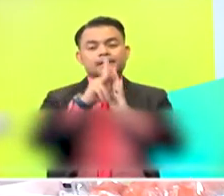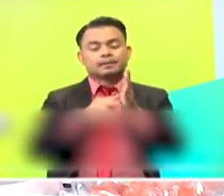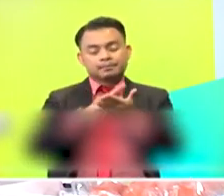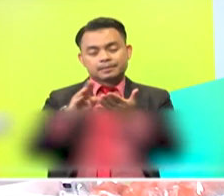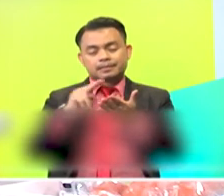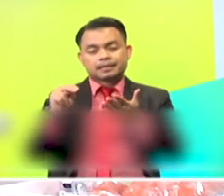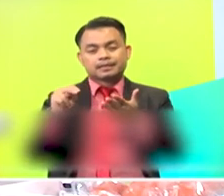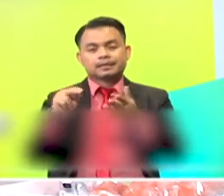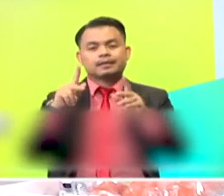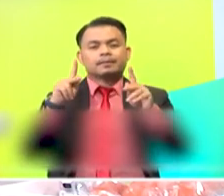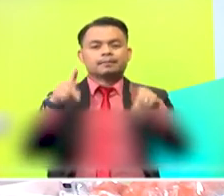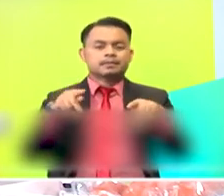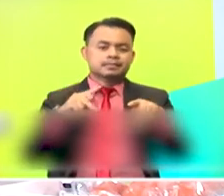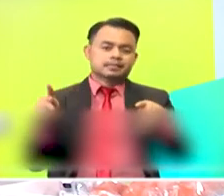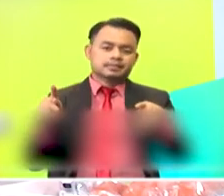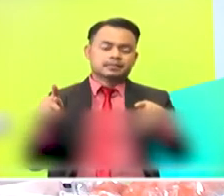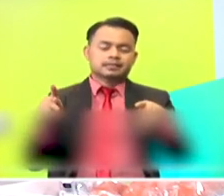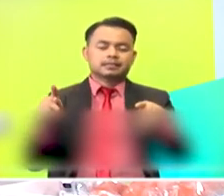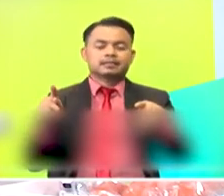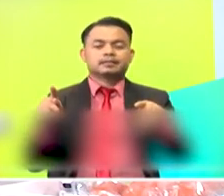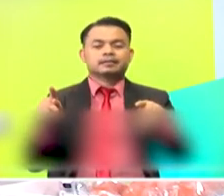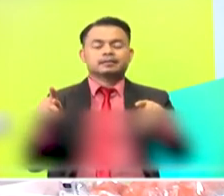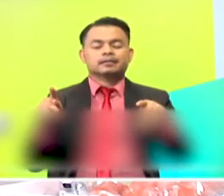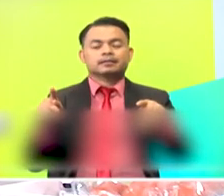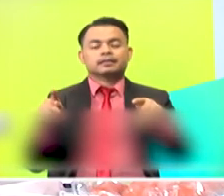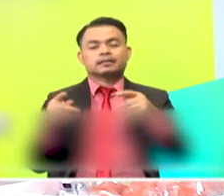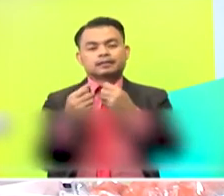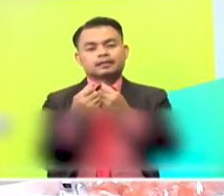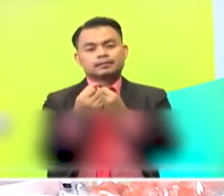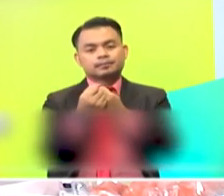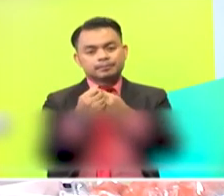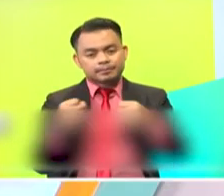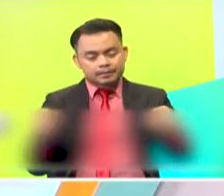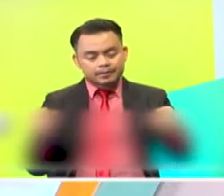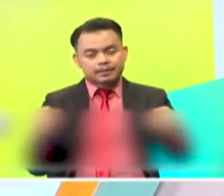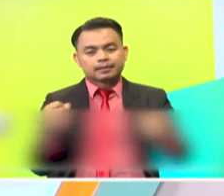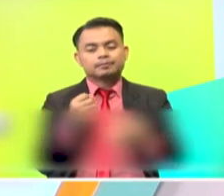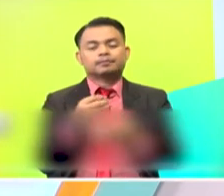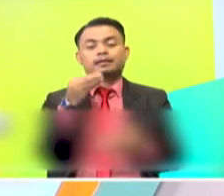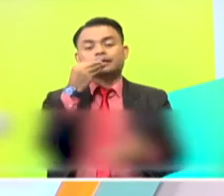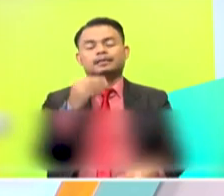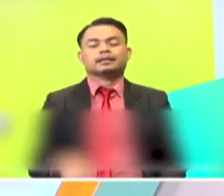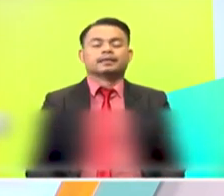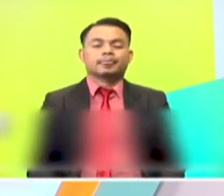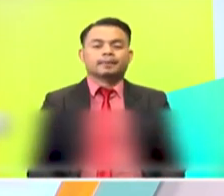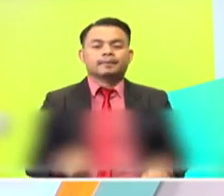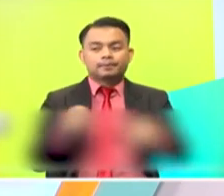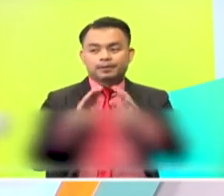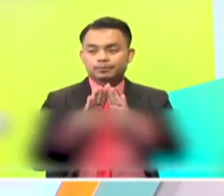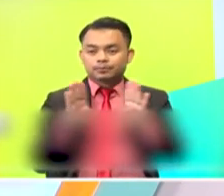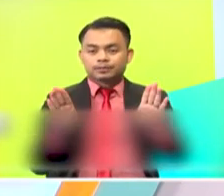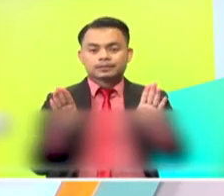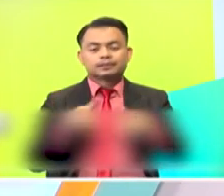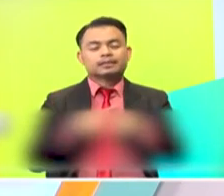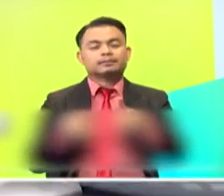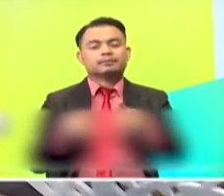pastikan bilik kita memegang dan mengendalikan makanannya sego model busana boleh buka tapi perlahan sedikit oke